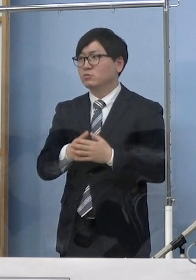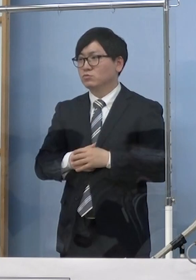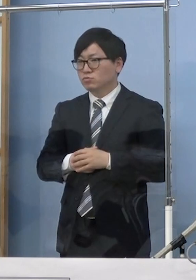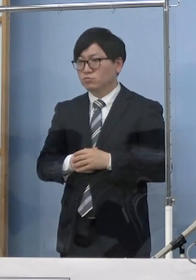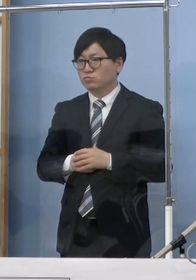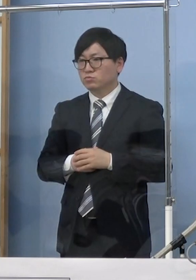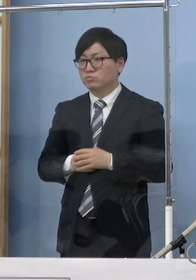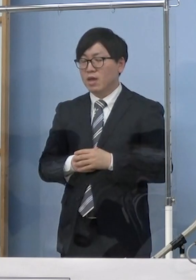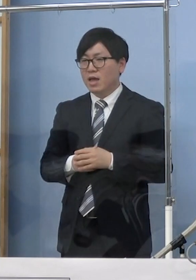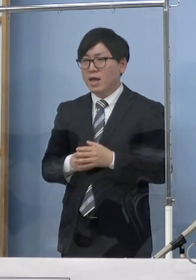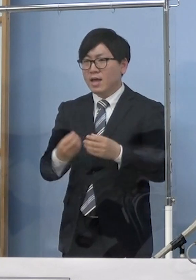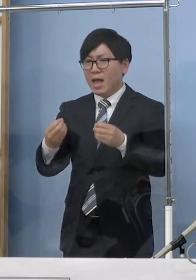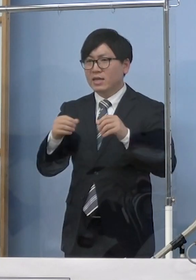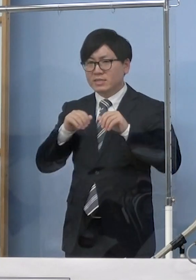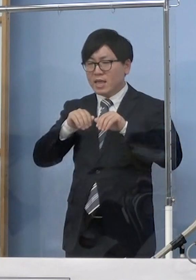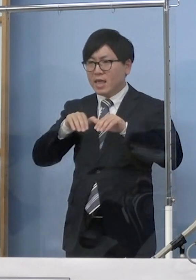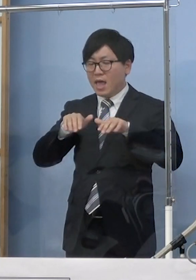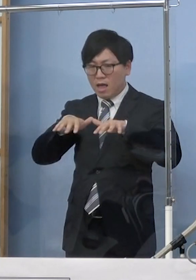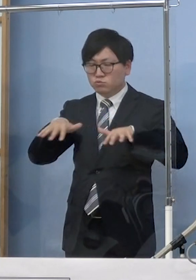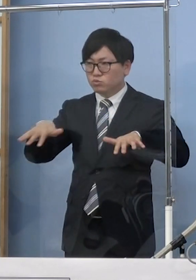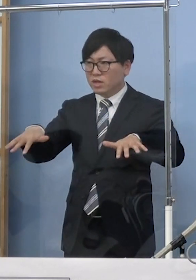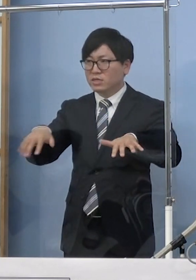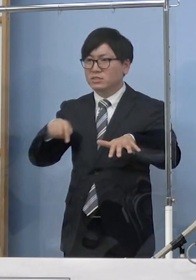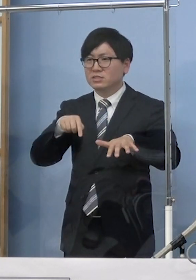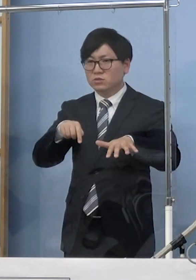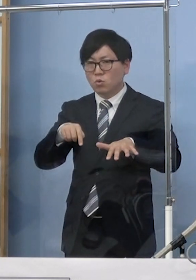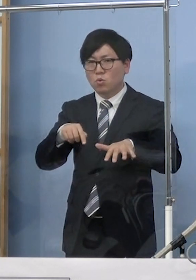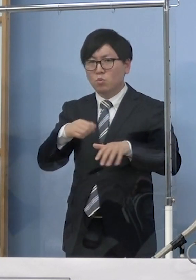大注意の、まあ、いわゆる